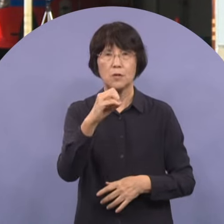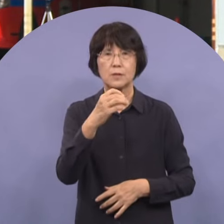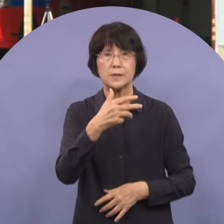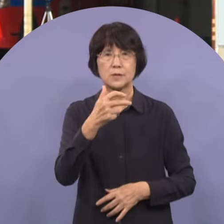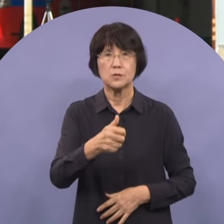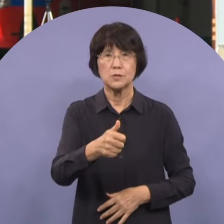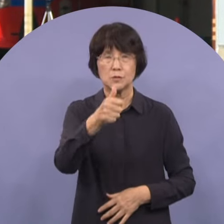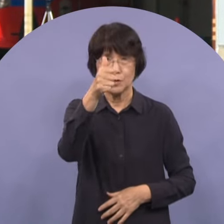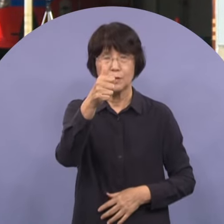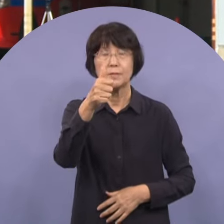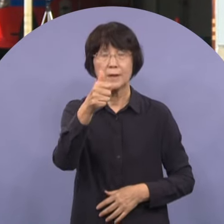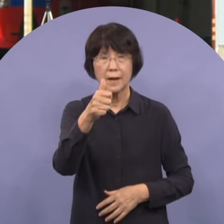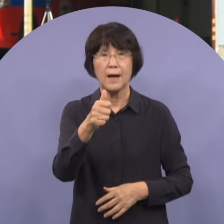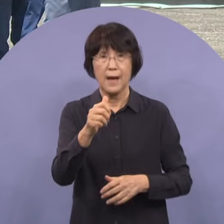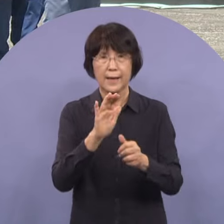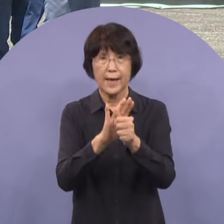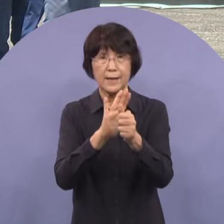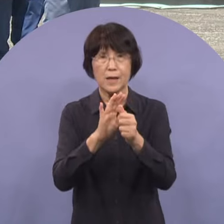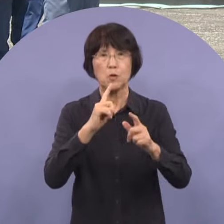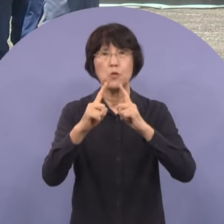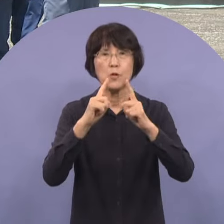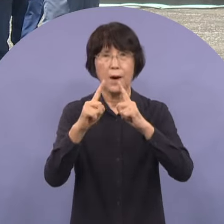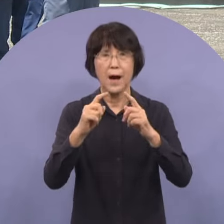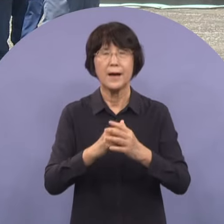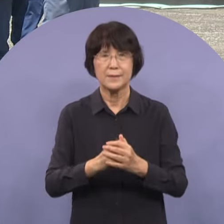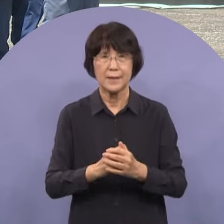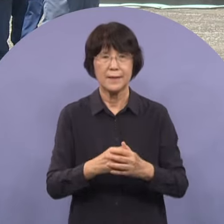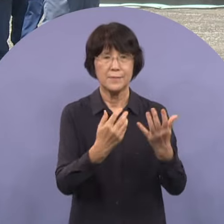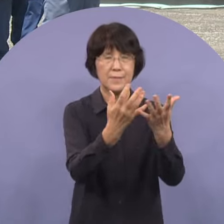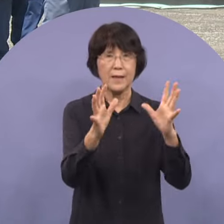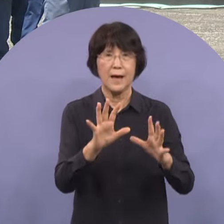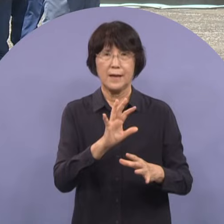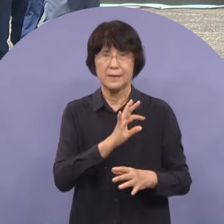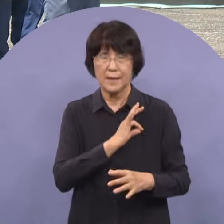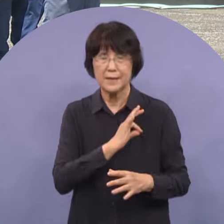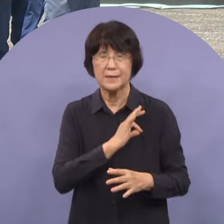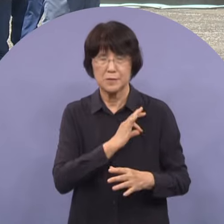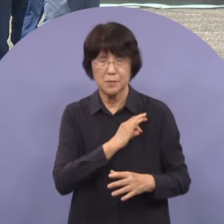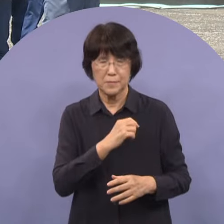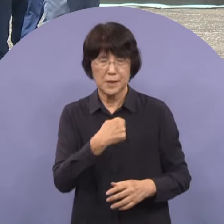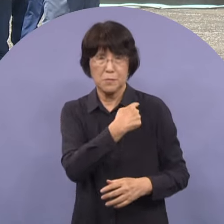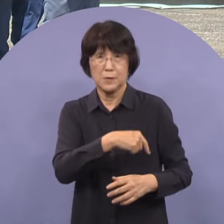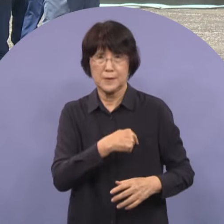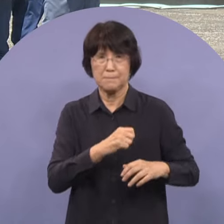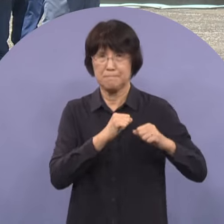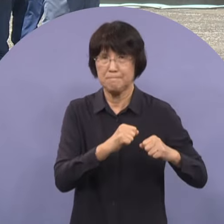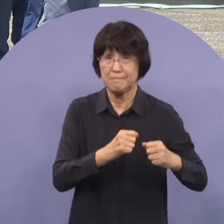の言葉が述べられ、団員たちの士気は高まる。